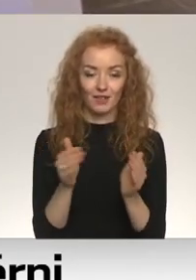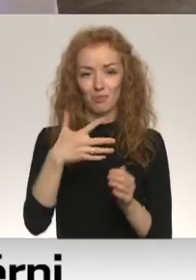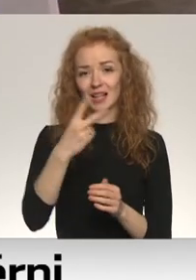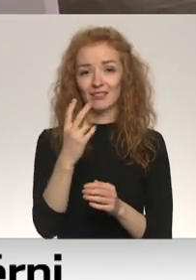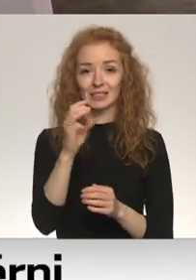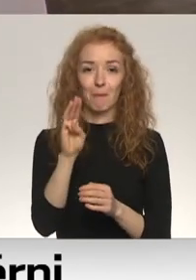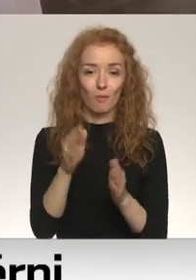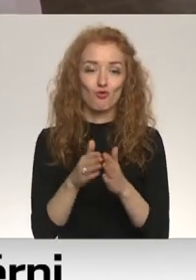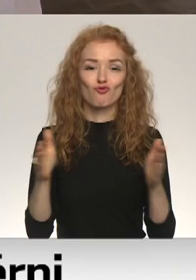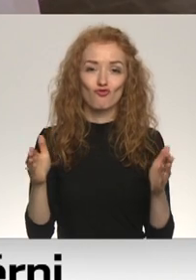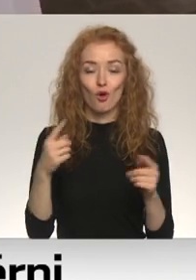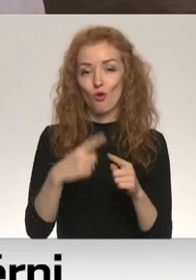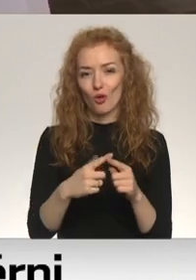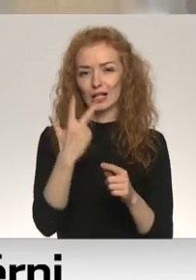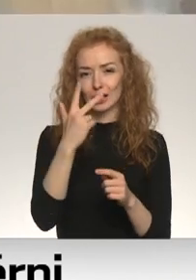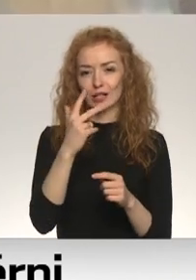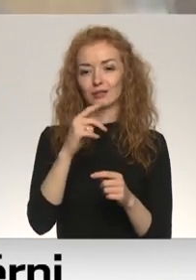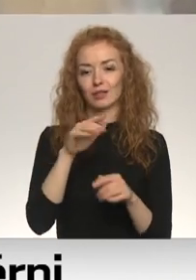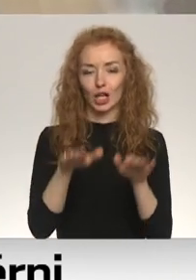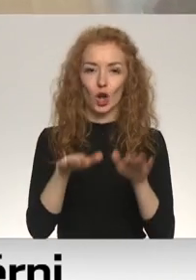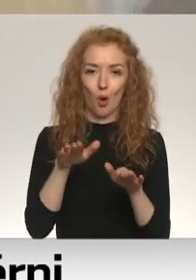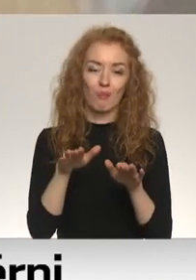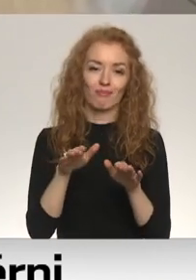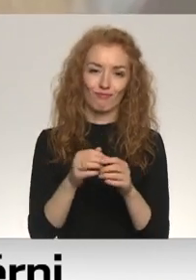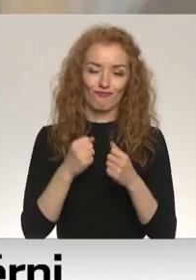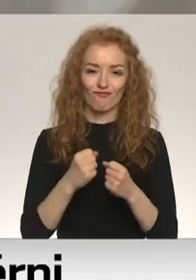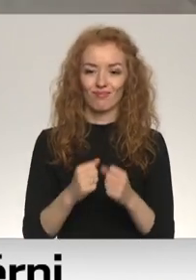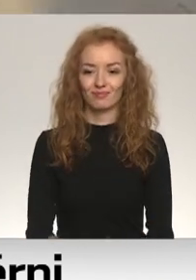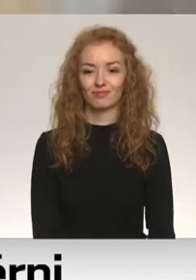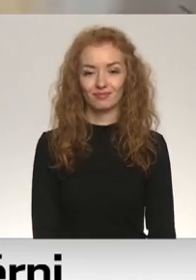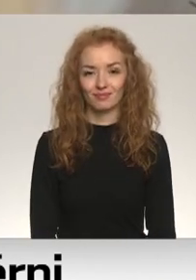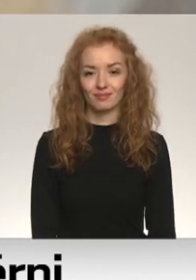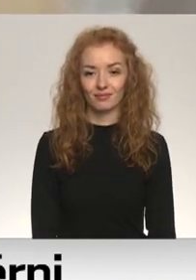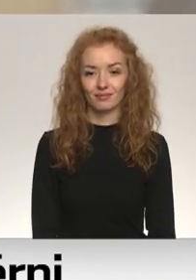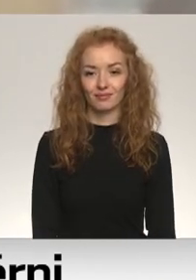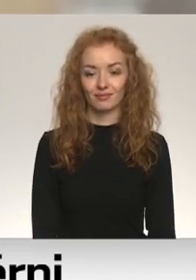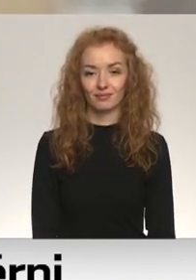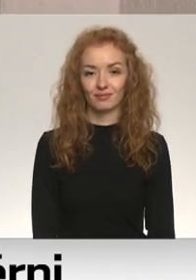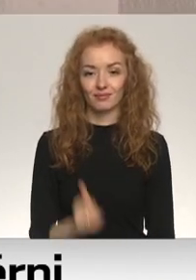52 cm gara un vairāk kā 3 kg smaga laime. Bērniņš dzimis kara bēgļiem.